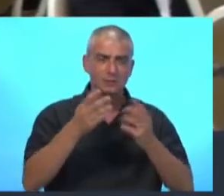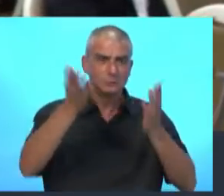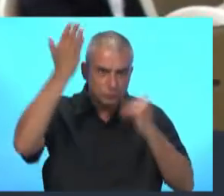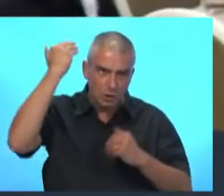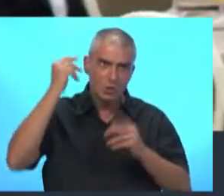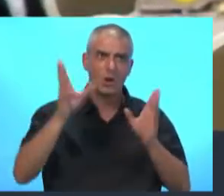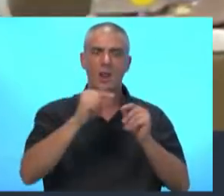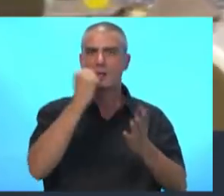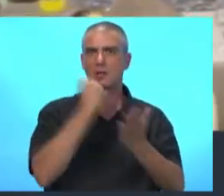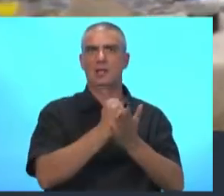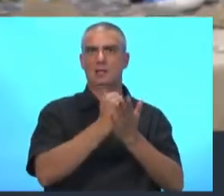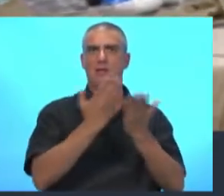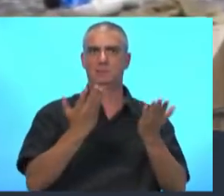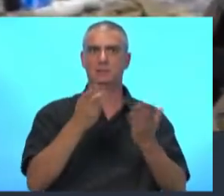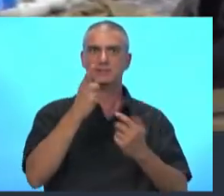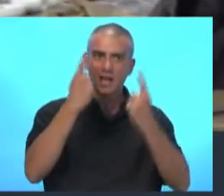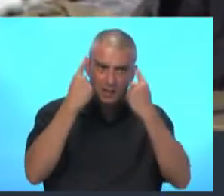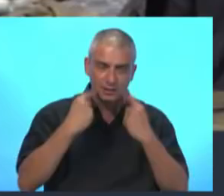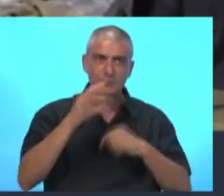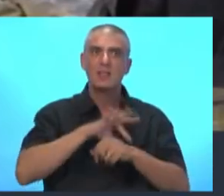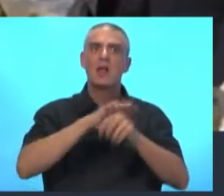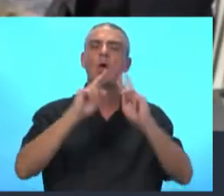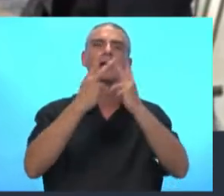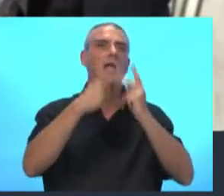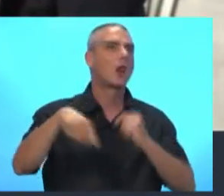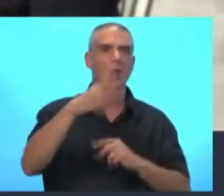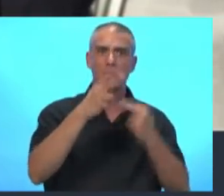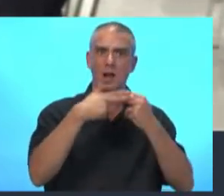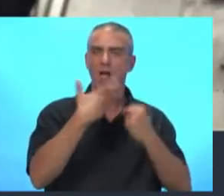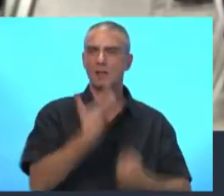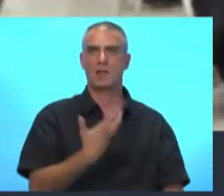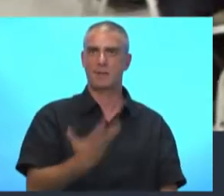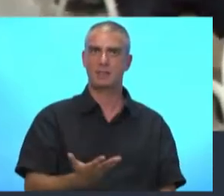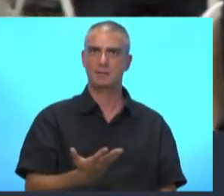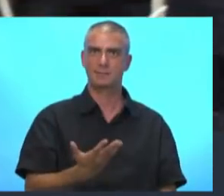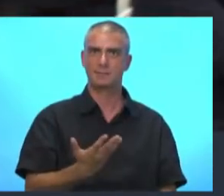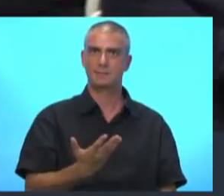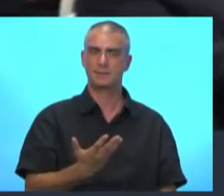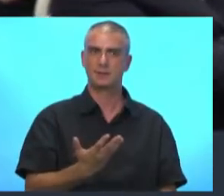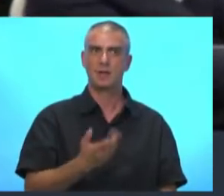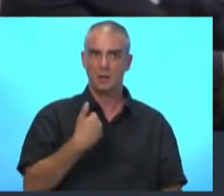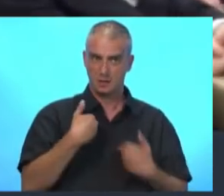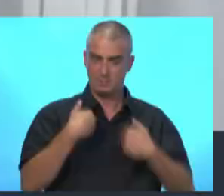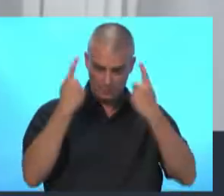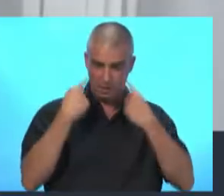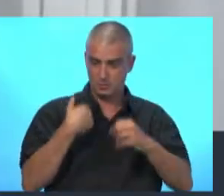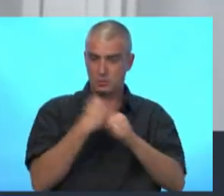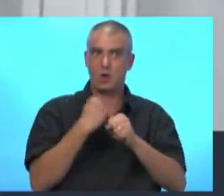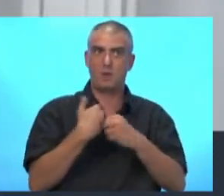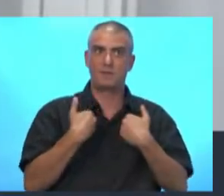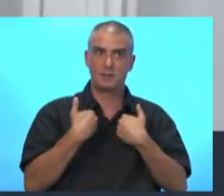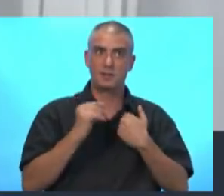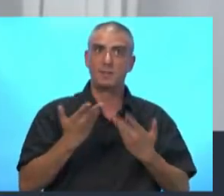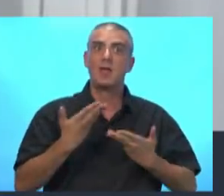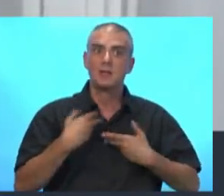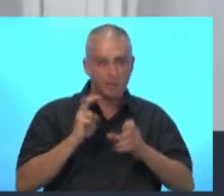ליד החסם סויפר, זה החרדים שניהלו את הקהילות ליד הרבנים, גם אני חרדי עובד. אם תקבלו